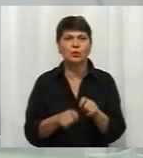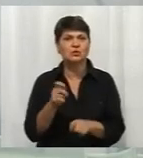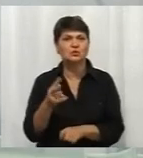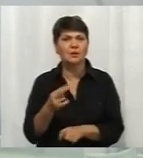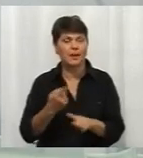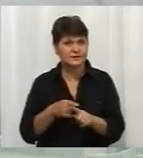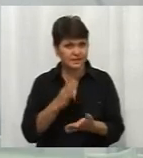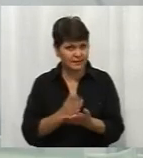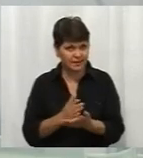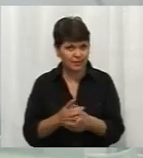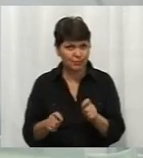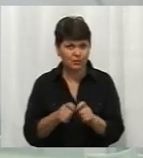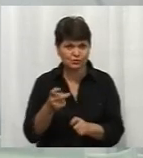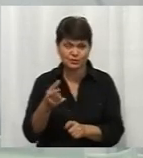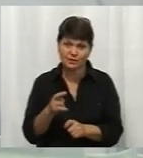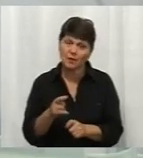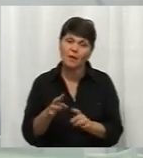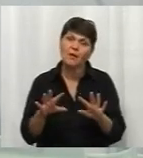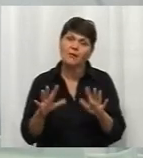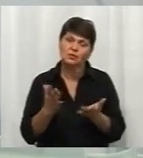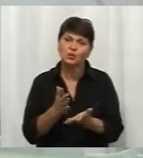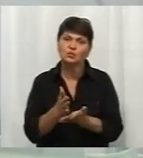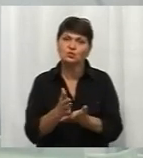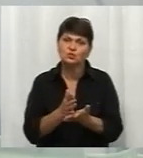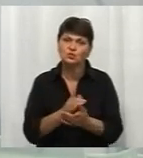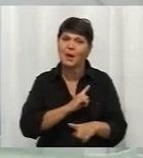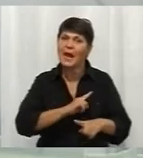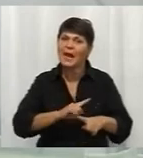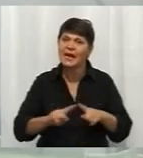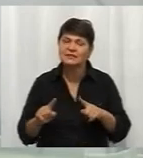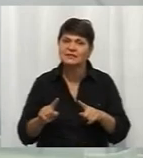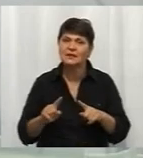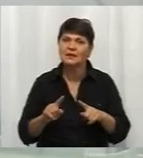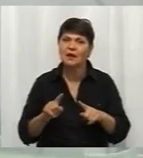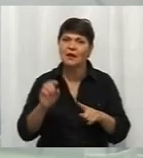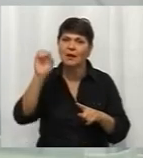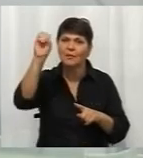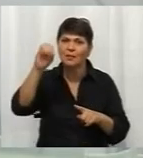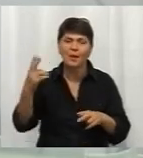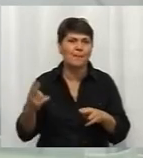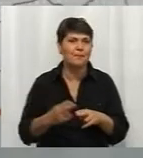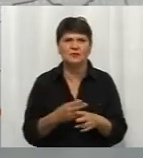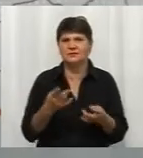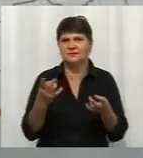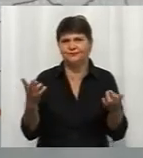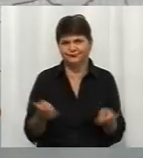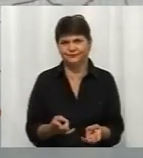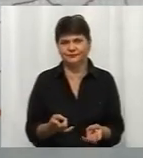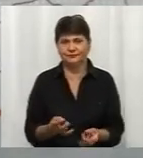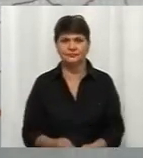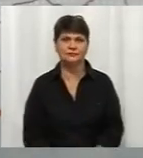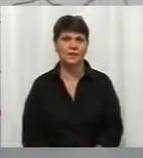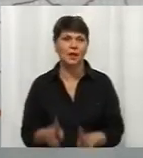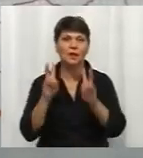є порушенням у разі, коли служби екстрені вмикають маячки без потреби?